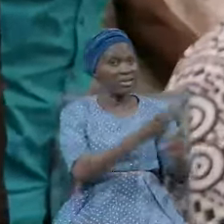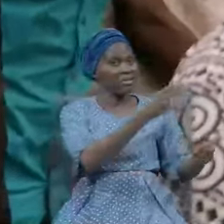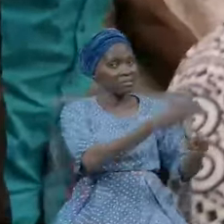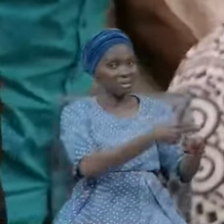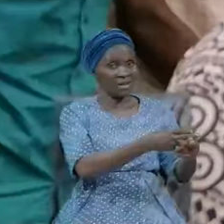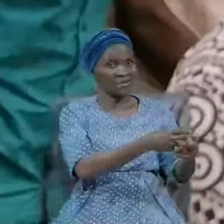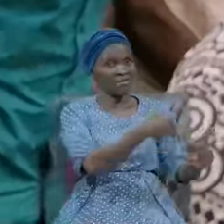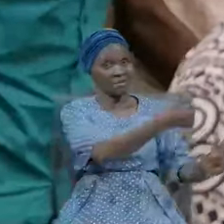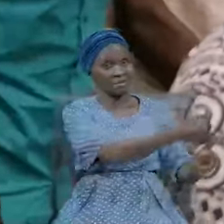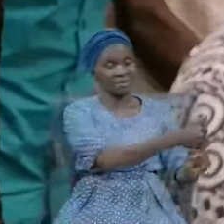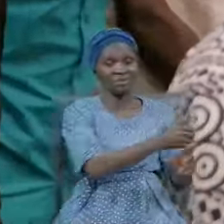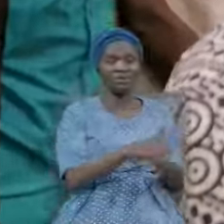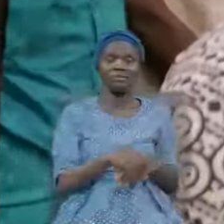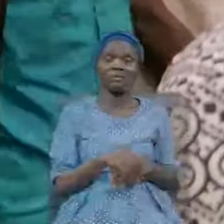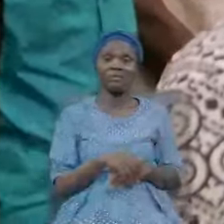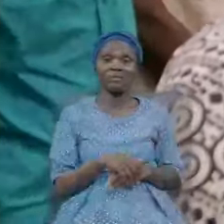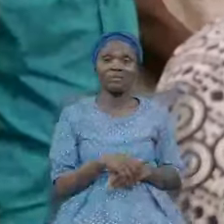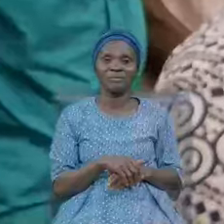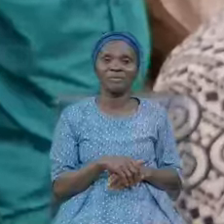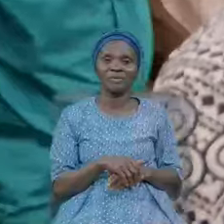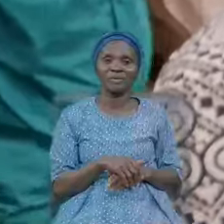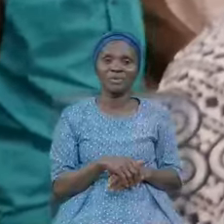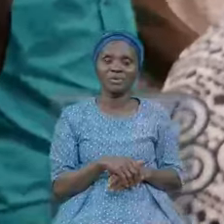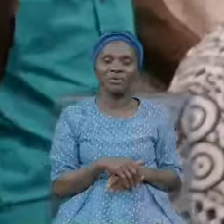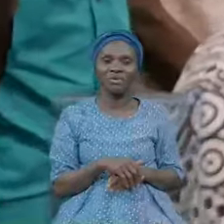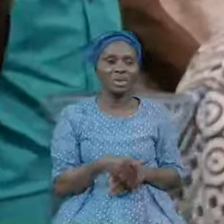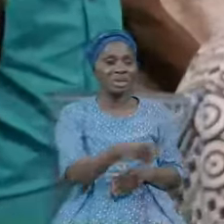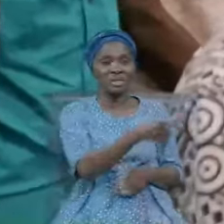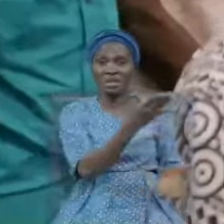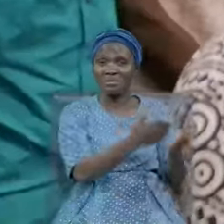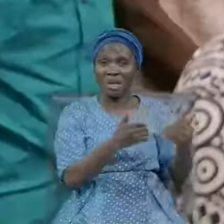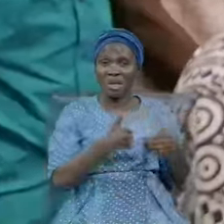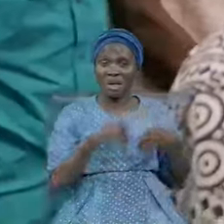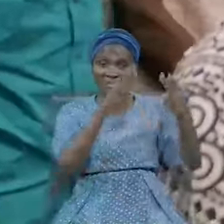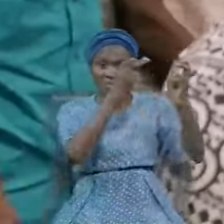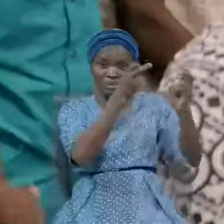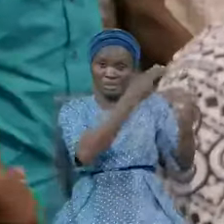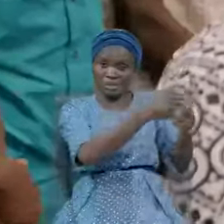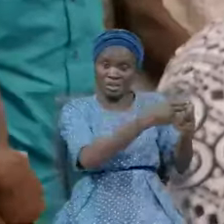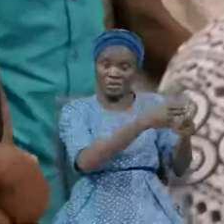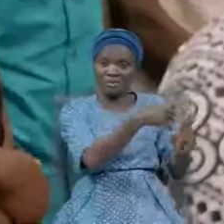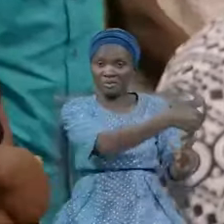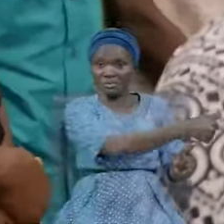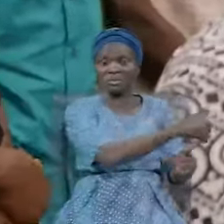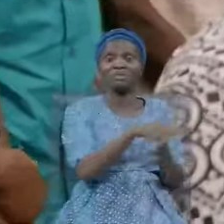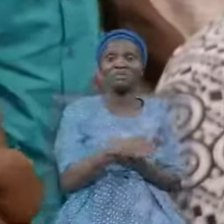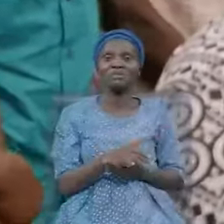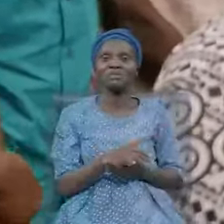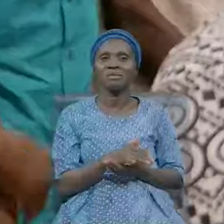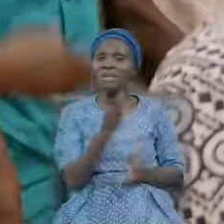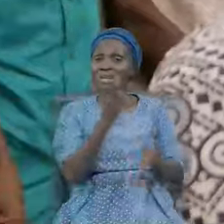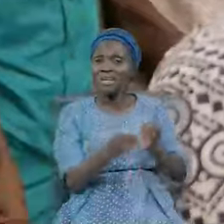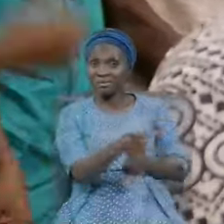Quel que soit le nom que vous les appelez, quelle que soit leur position